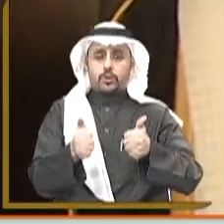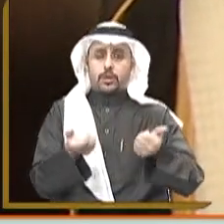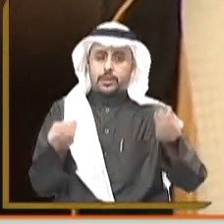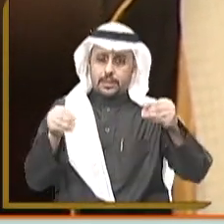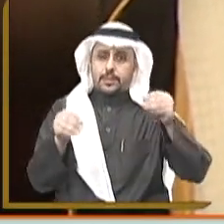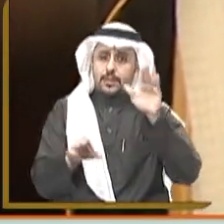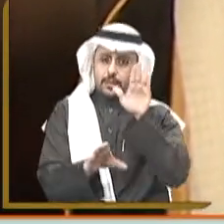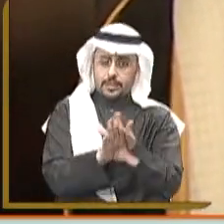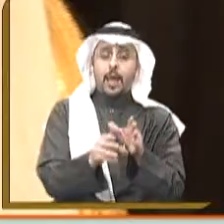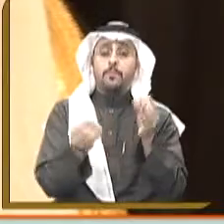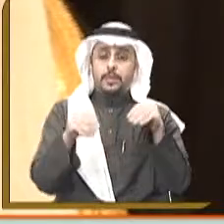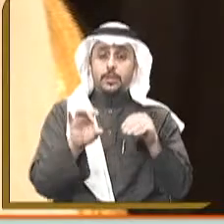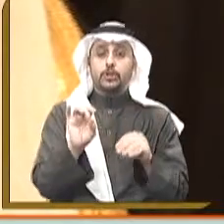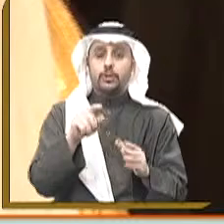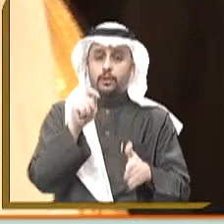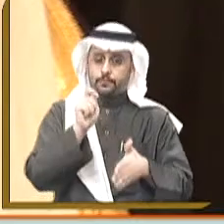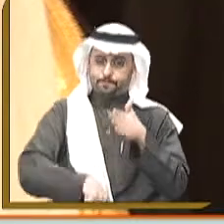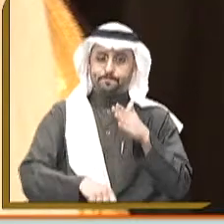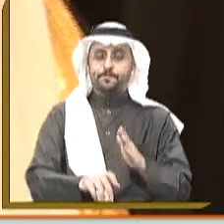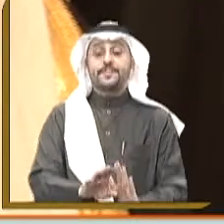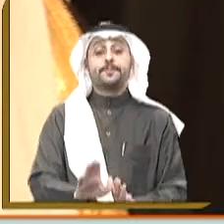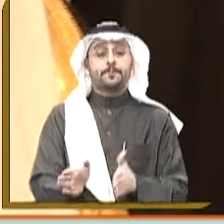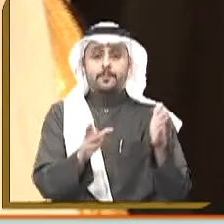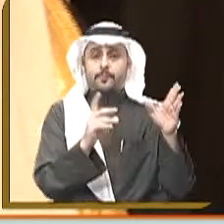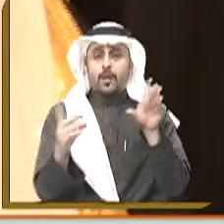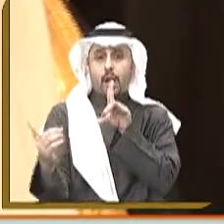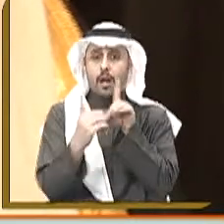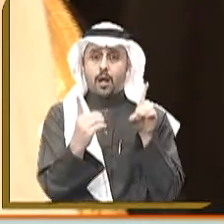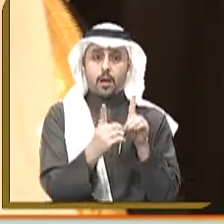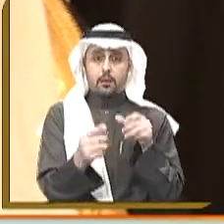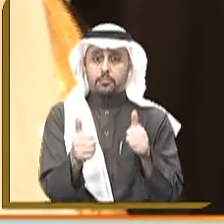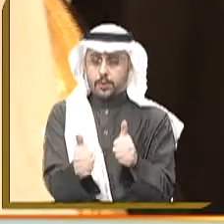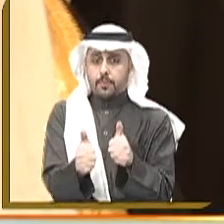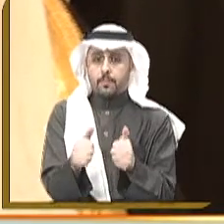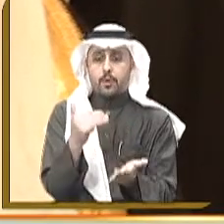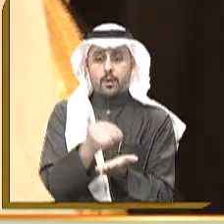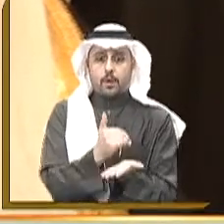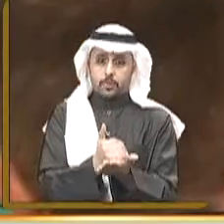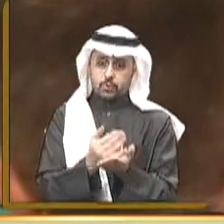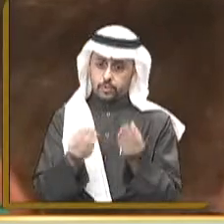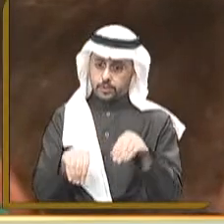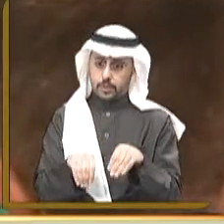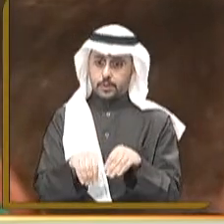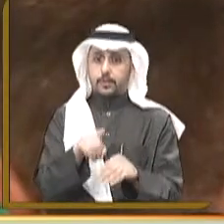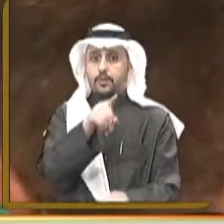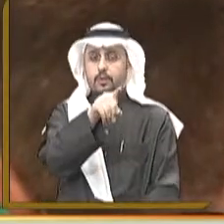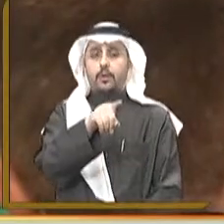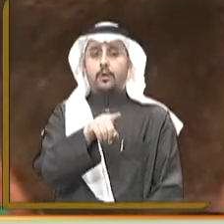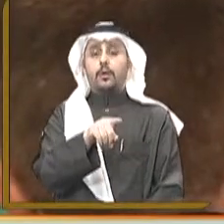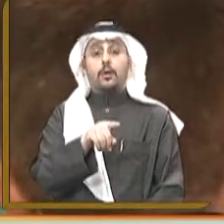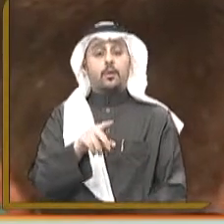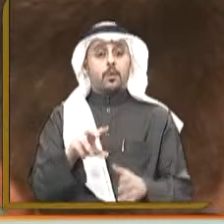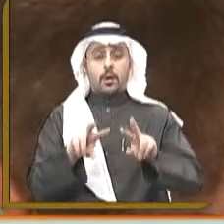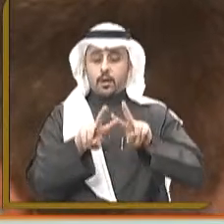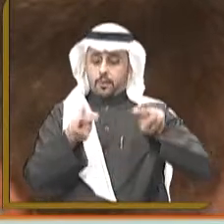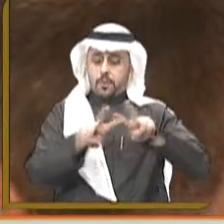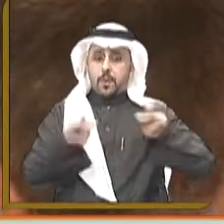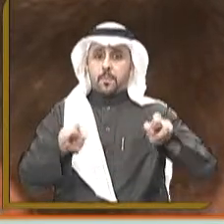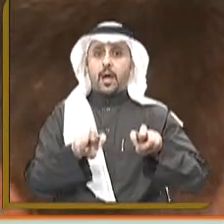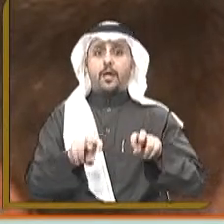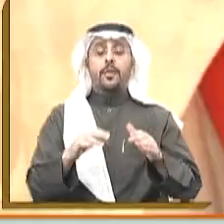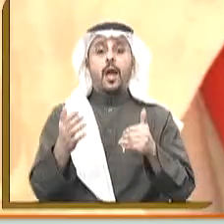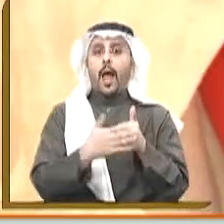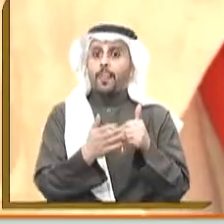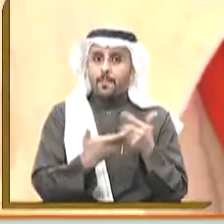نترجمها على أرض الواقع. اللقاءات الحارة بين مسؤولي البلدين شملت استعراضا لجميع